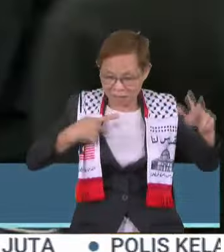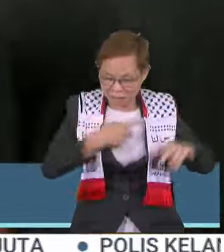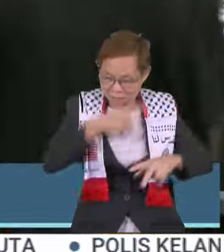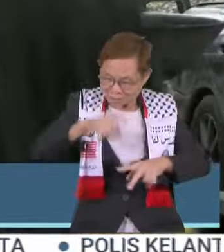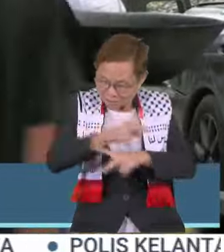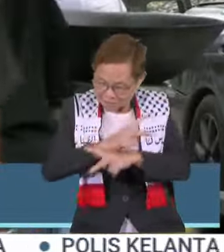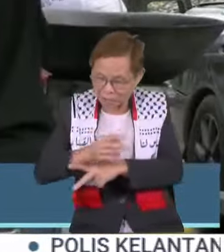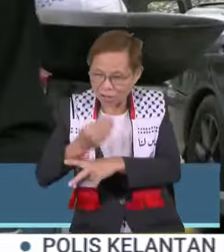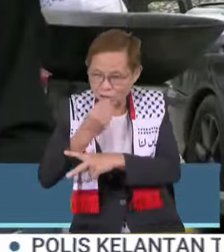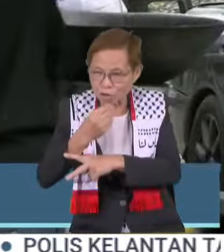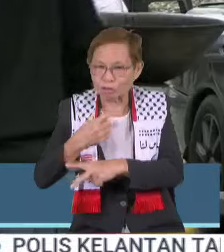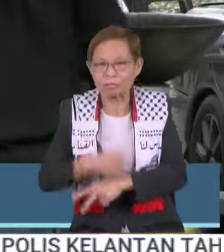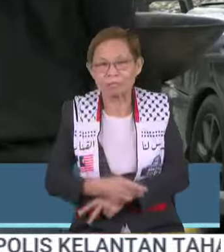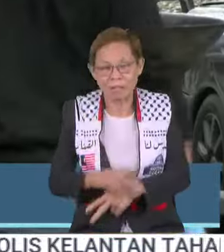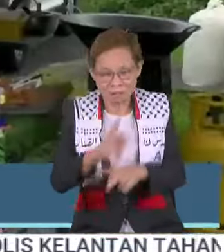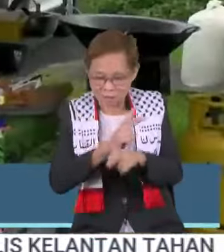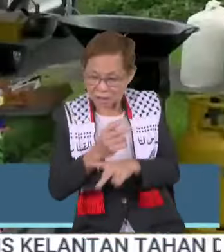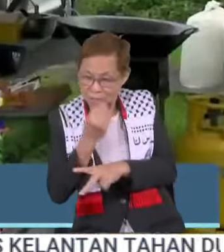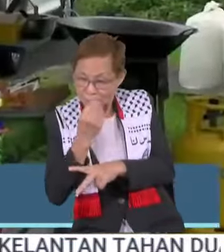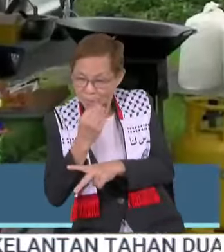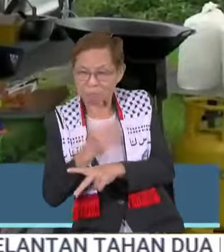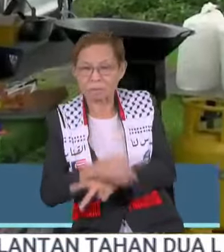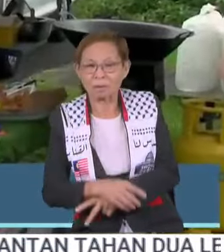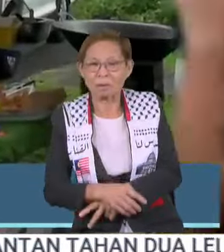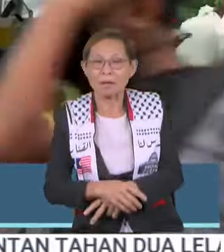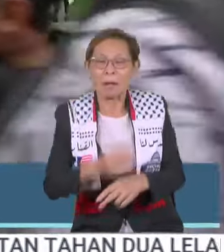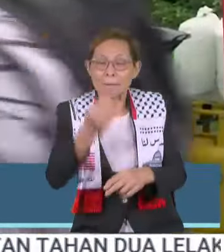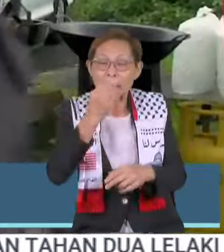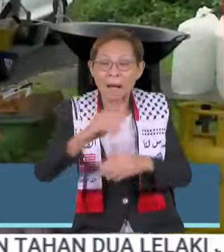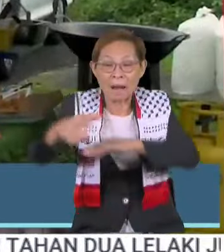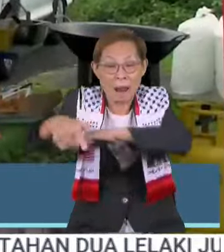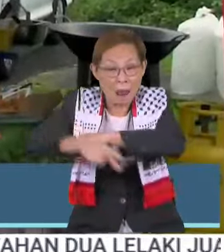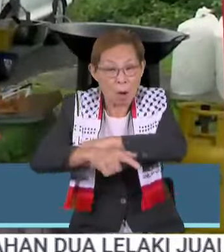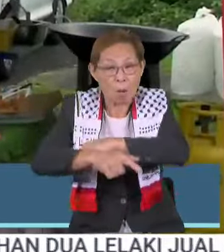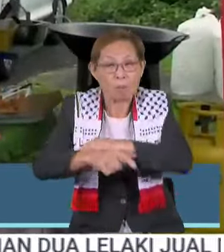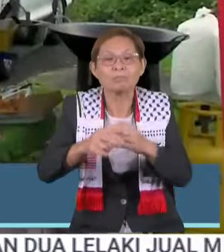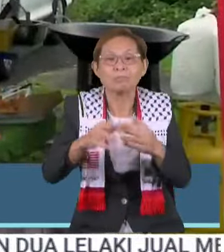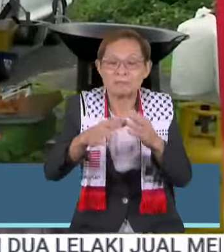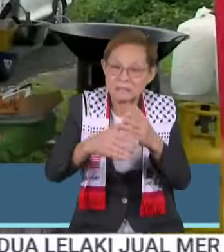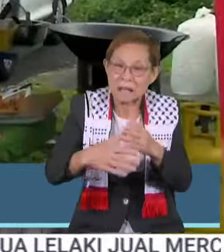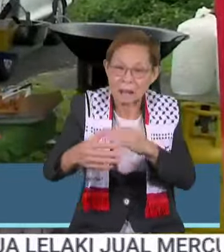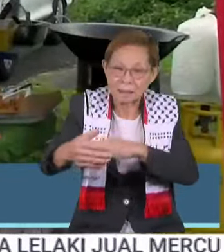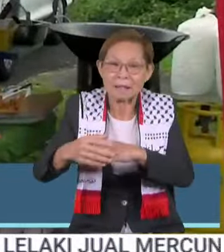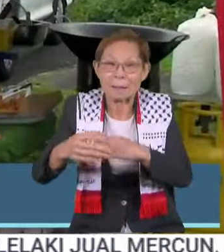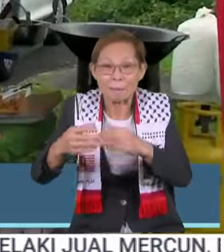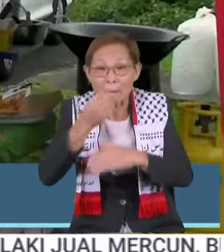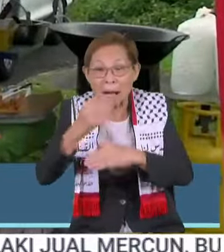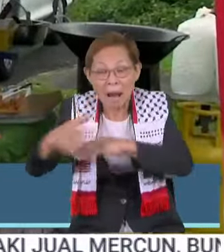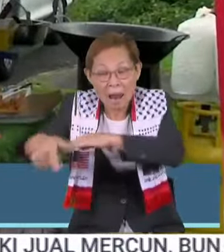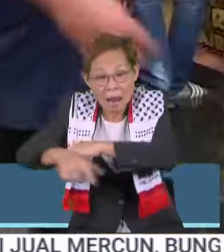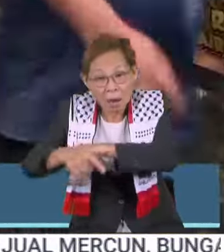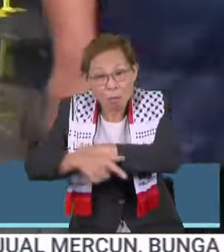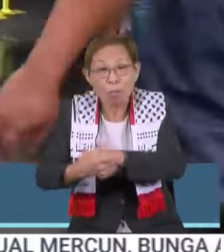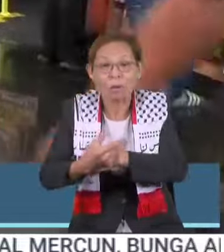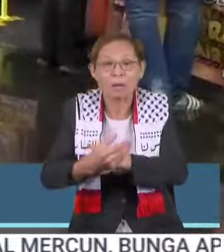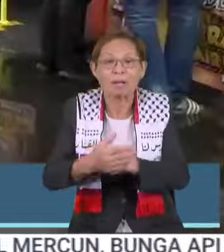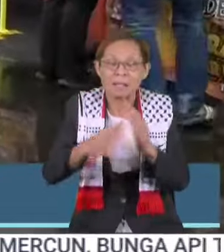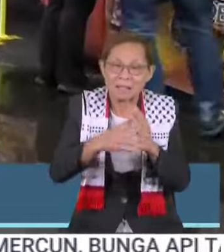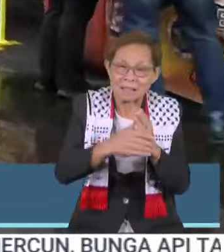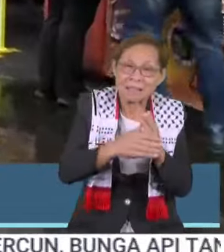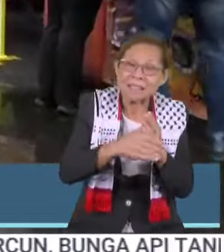your food that you take. Yeah. Jenis makanan laut also you have to be careful, especially we think of